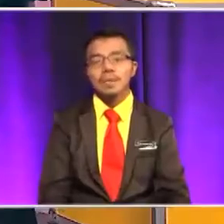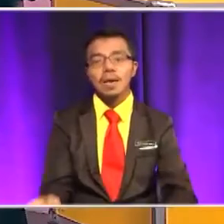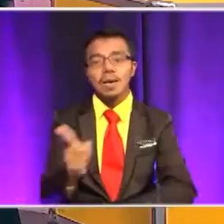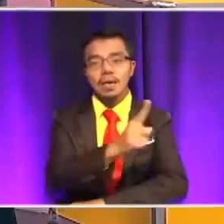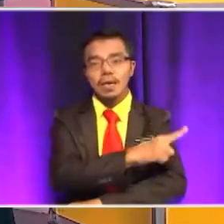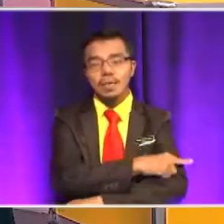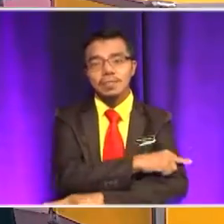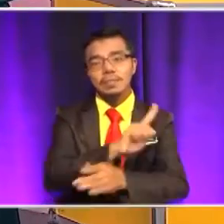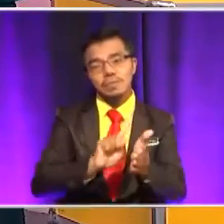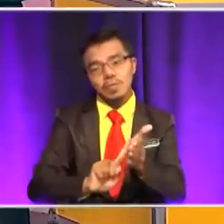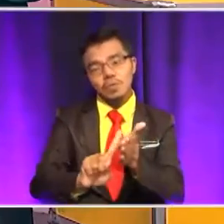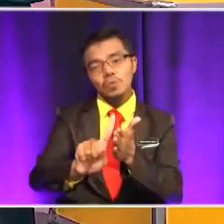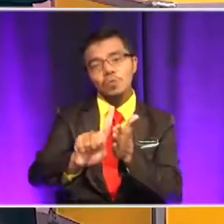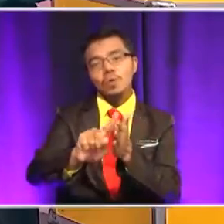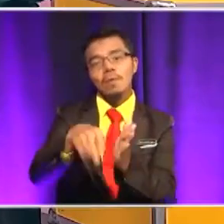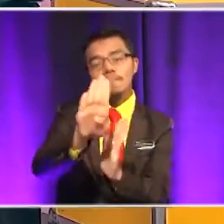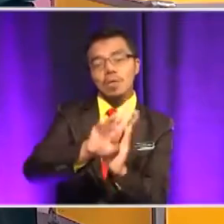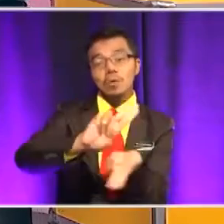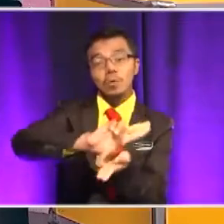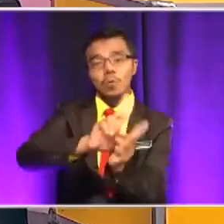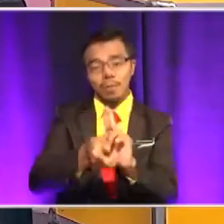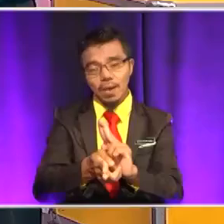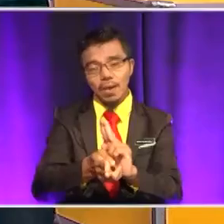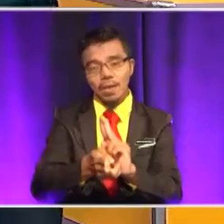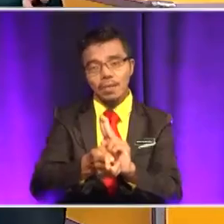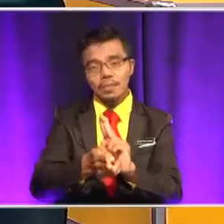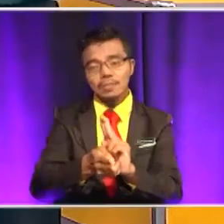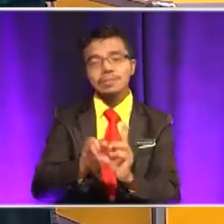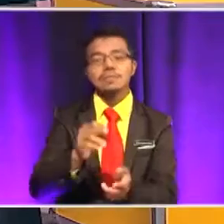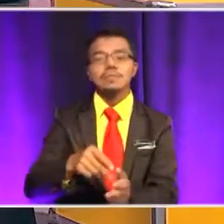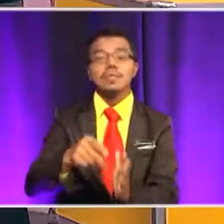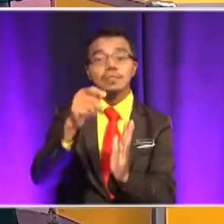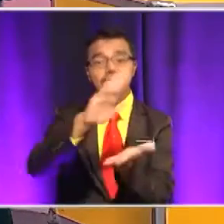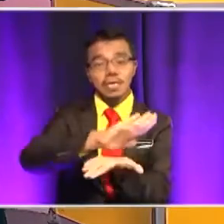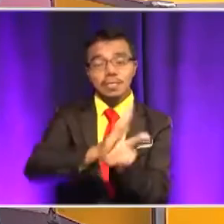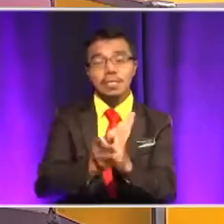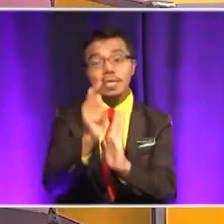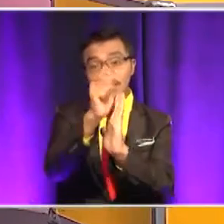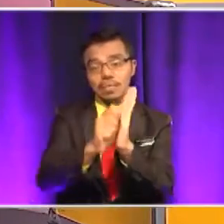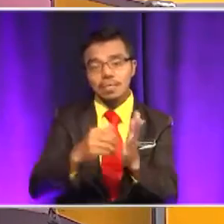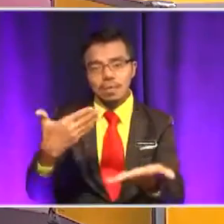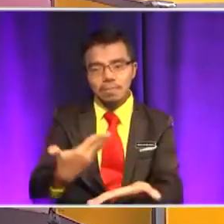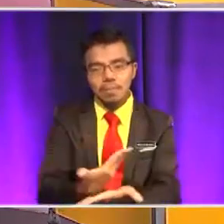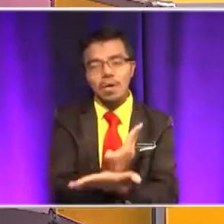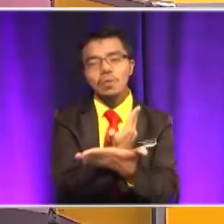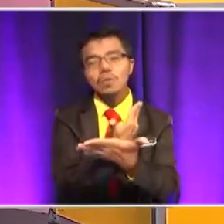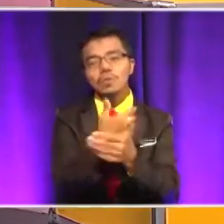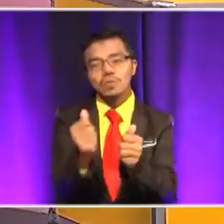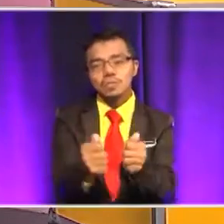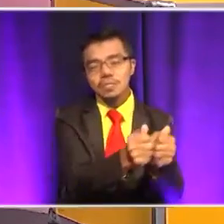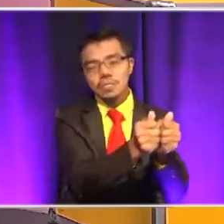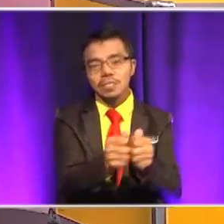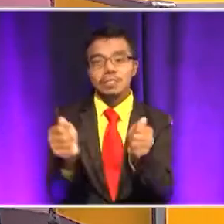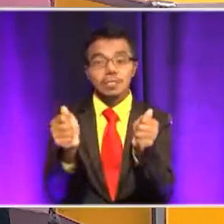fungsi dan sebagainya itu secara asal menunjukan bahwa produk itu perlu seiring dengan kemajuan teknologi yang sedih Aduh